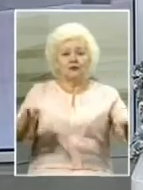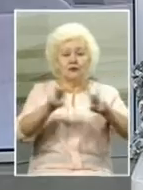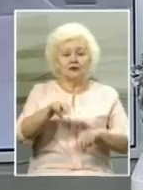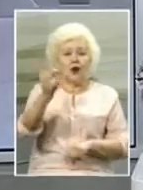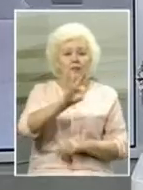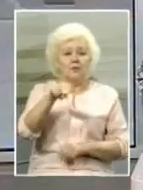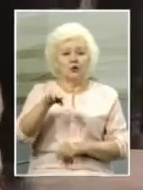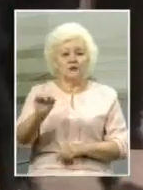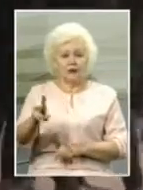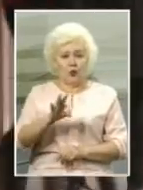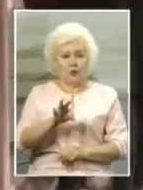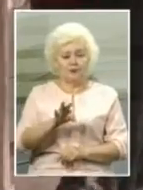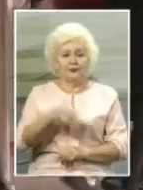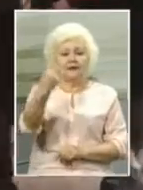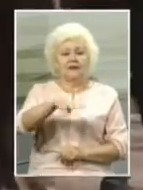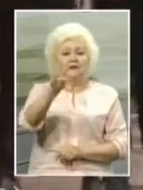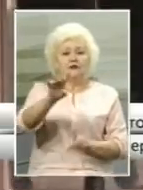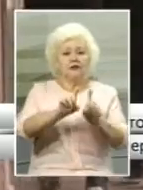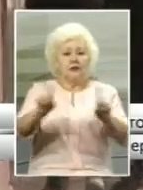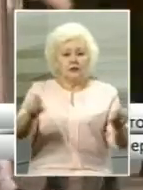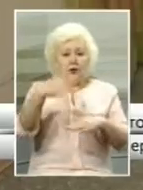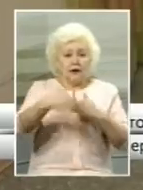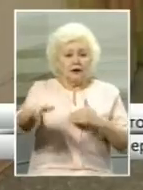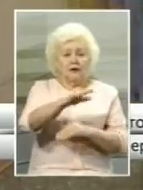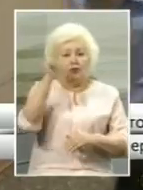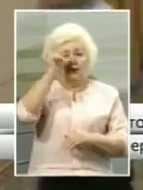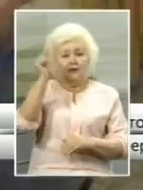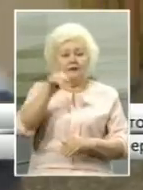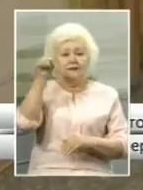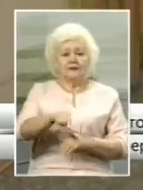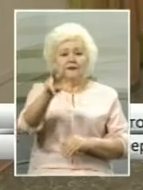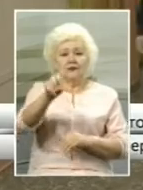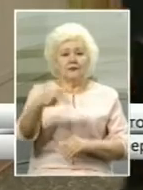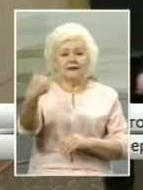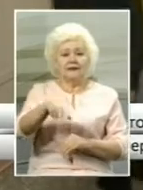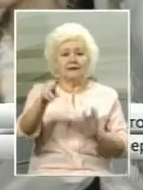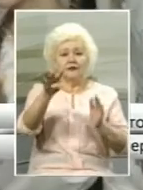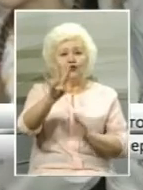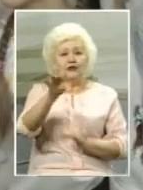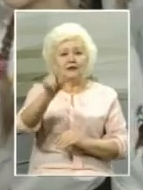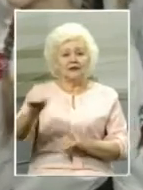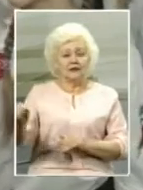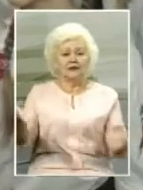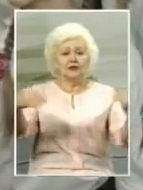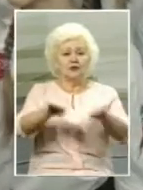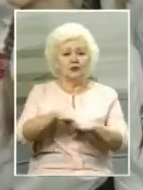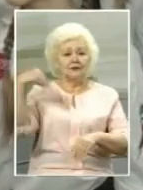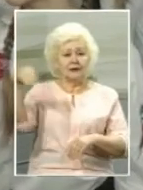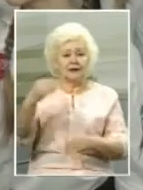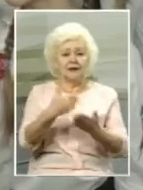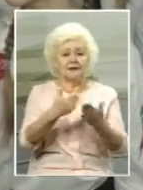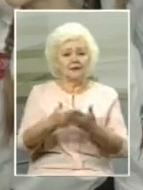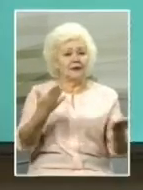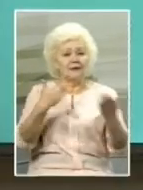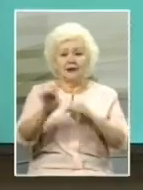Проценко. В 24-й школі Херсона навчається 1234 дитини. Про закриття на карантин наразі